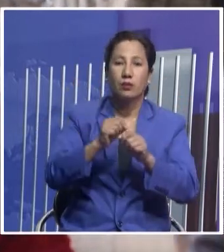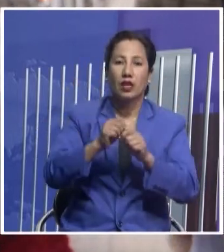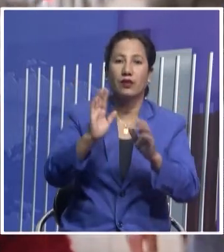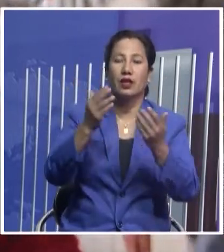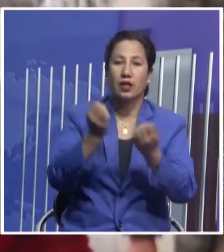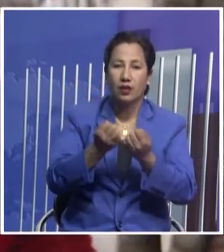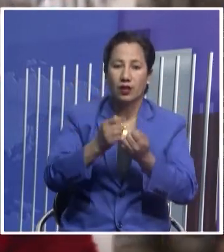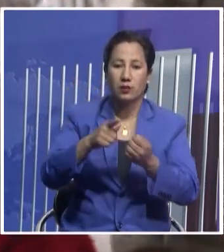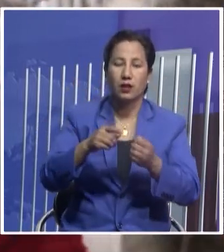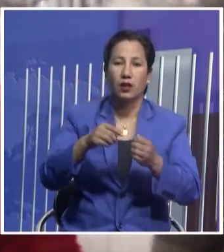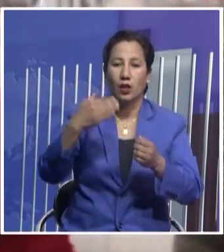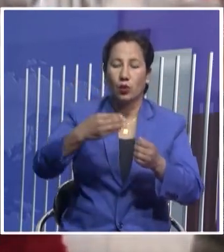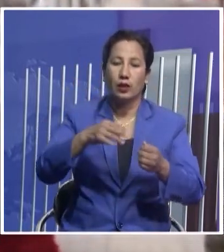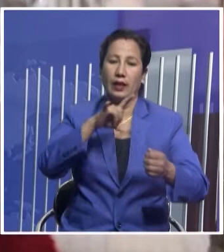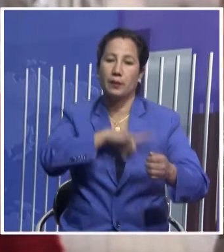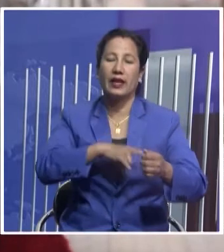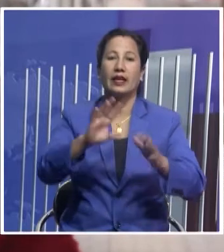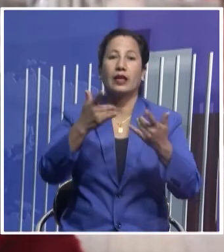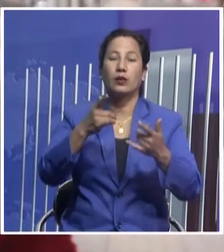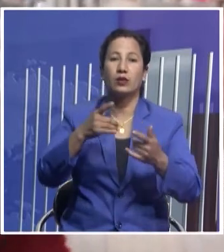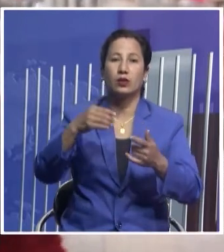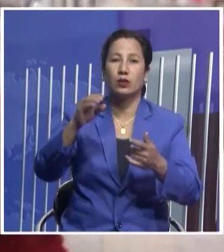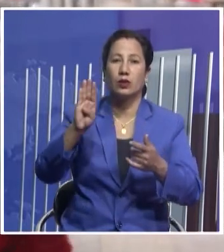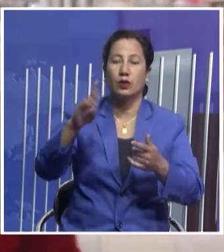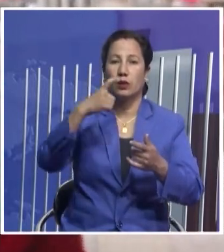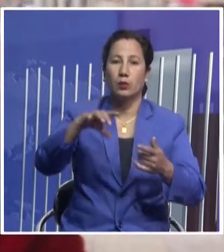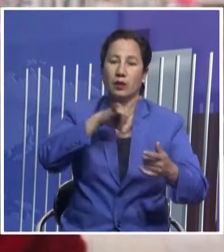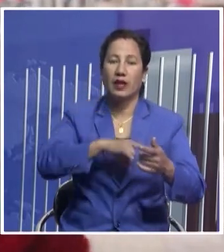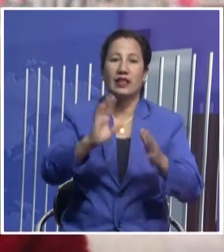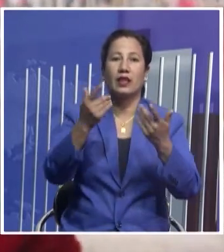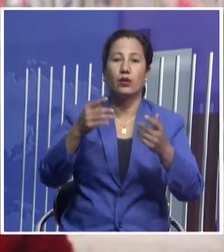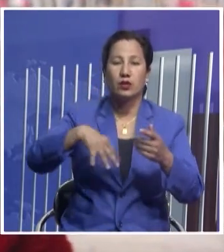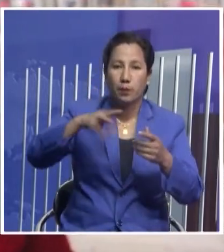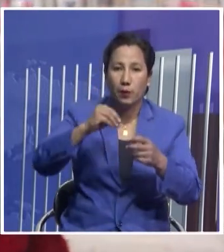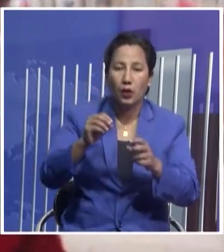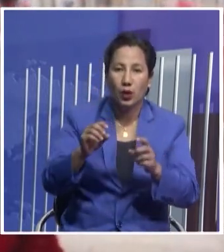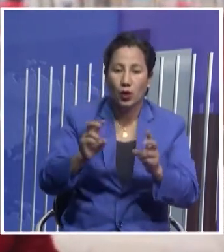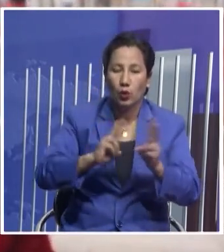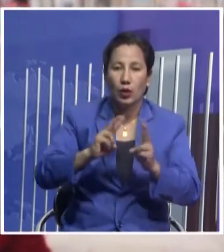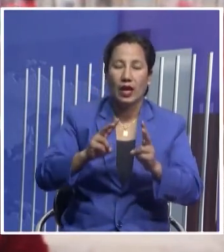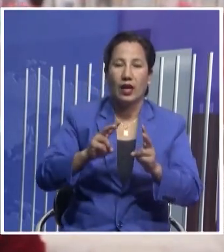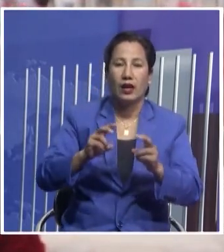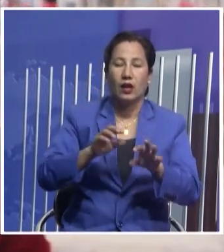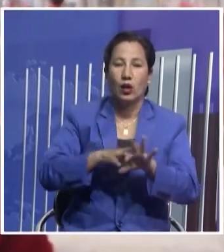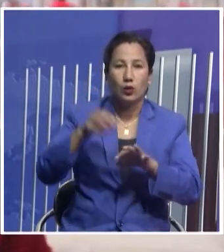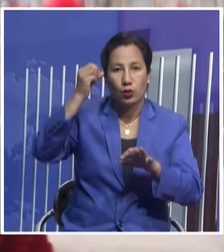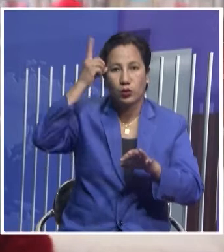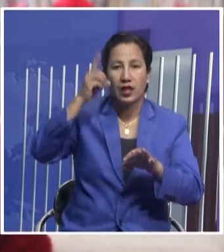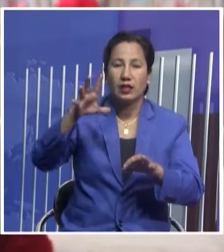हुने फाइदा के हो यसको बेफाइदा के हो सम्पूर्ण कुराहरू मसिनो तरिकाले बुझाएर